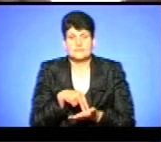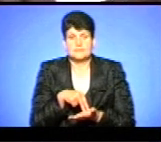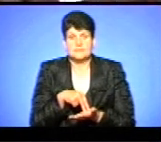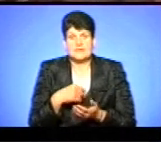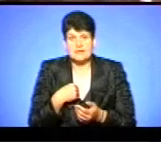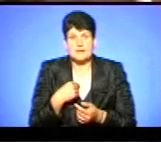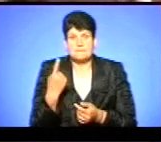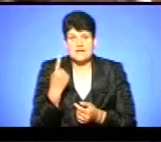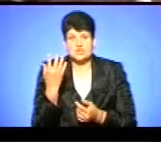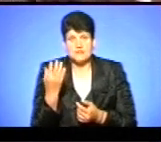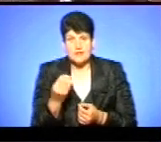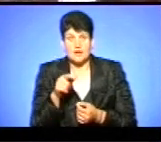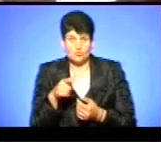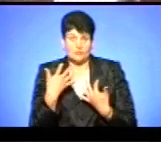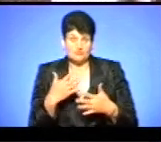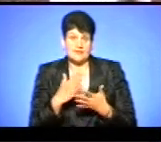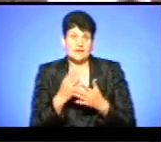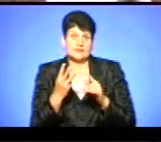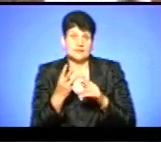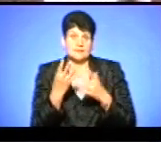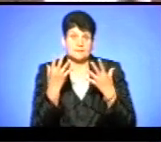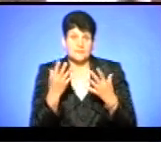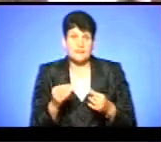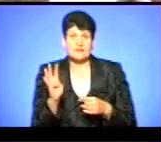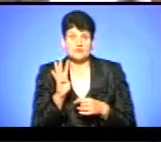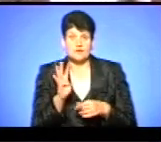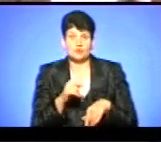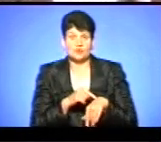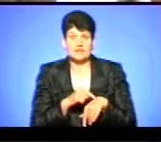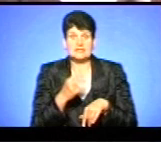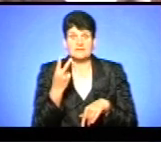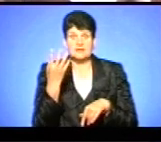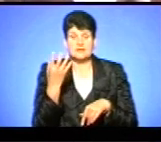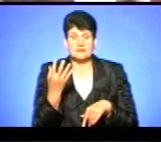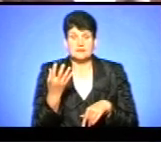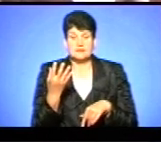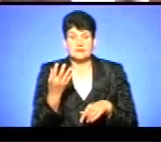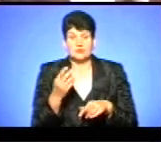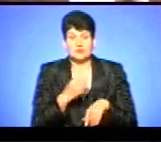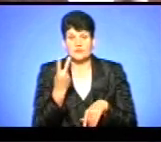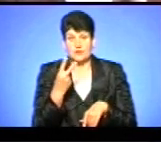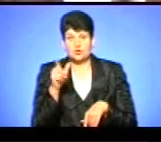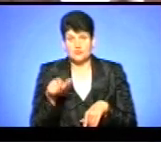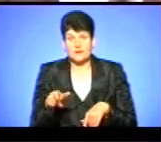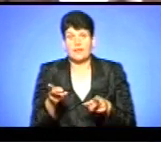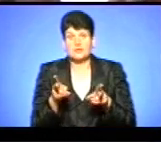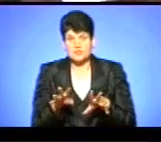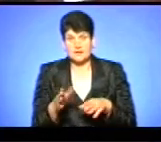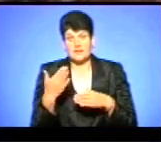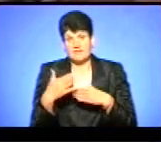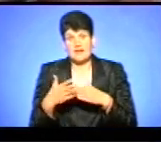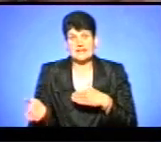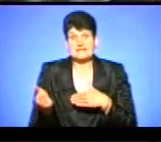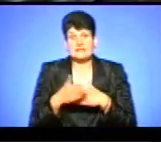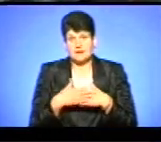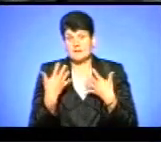Я перший день, а люди є ще вже третій день. До 4-ї години 2 чоловіка лишилися, двері закрили і людина